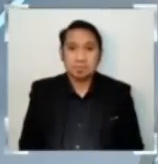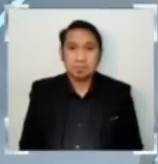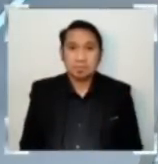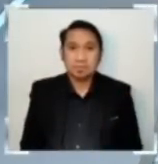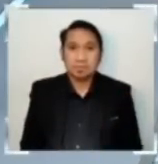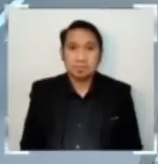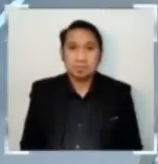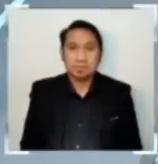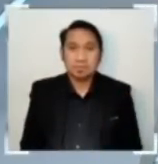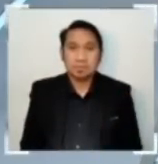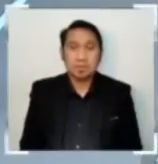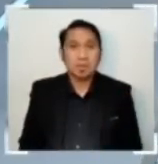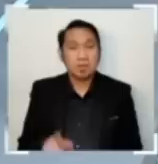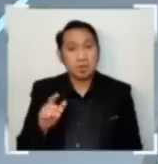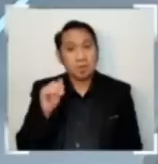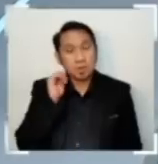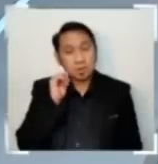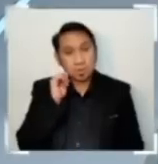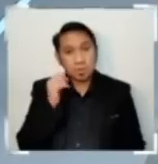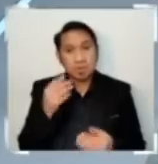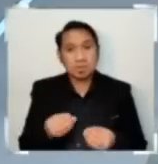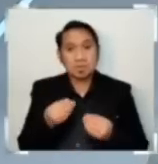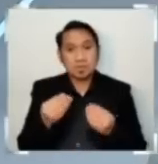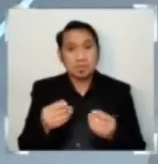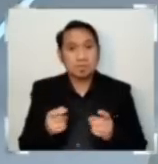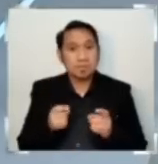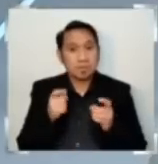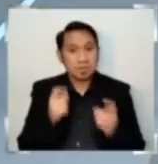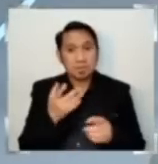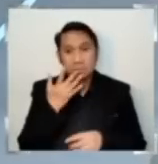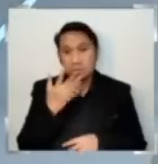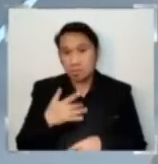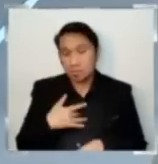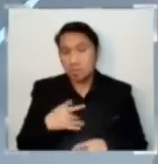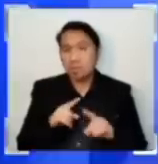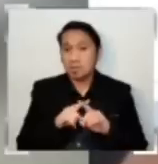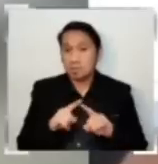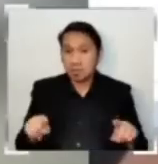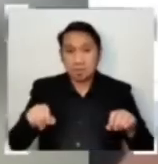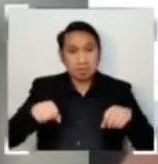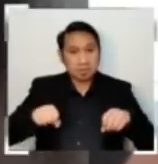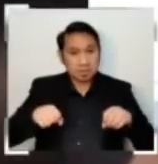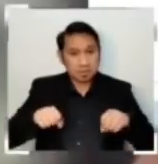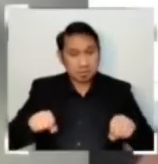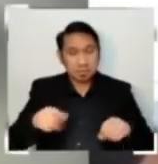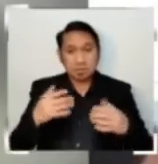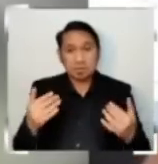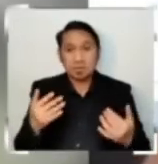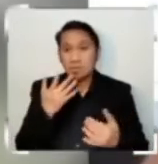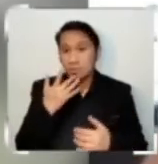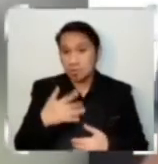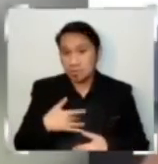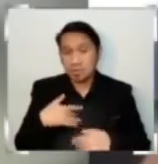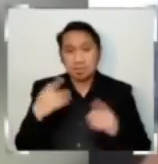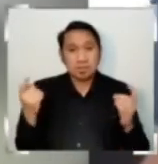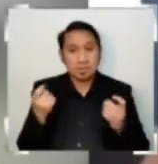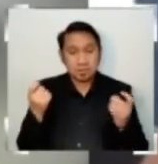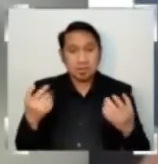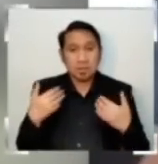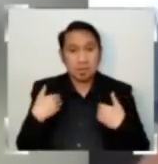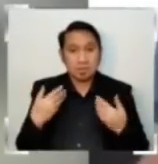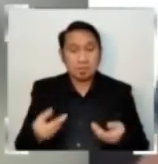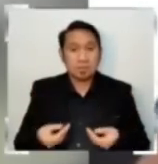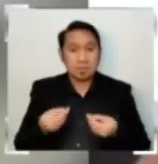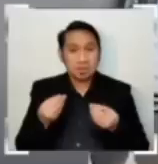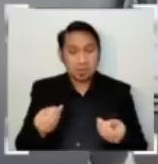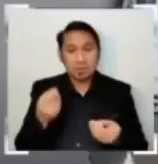Kadalasan po, binibigyan ng regalo ang may birthday. Pero ang isang tricycle driver na birthday celebrant may regalo para sa kanyang mga